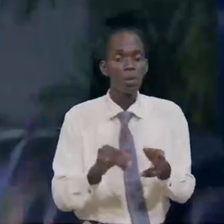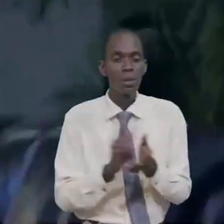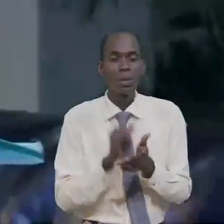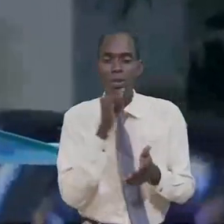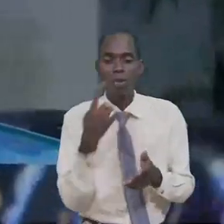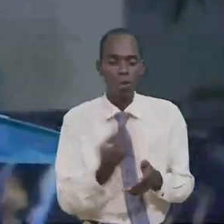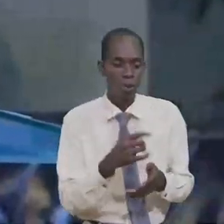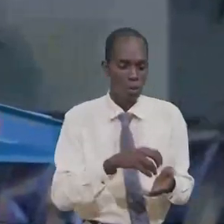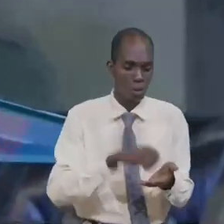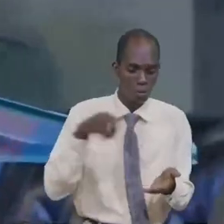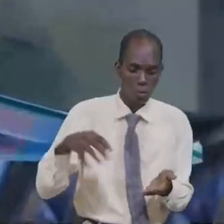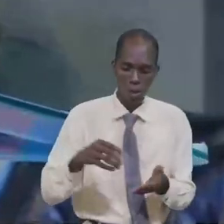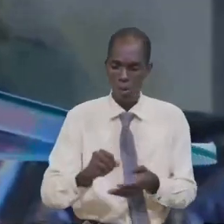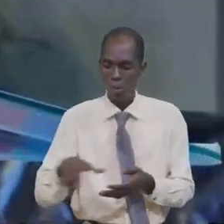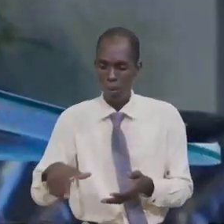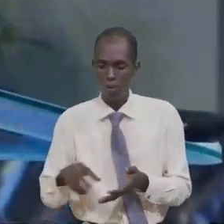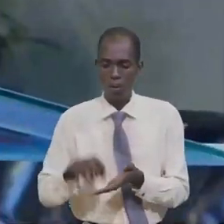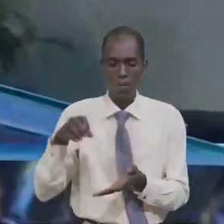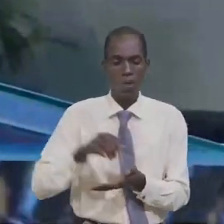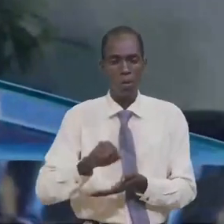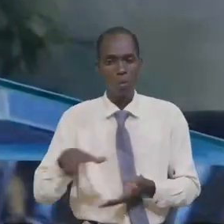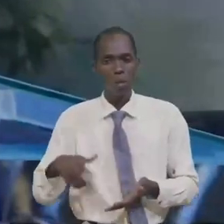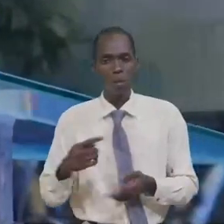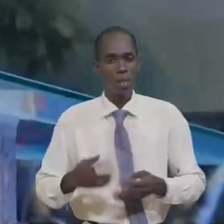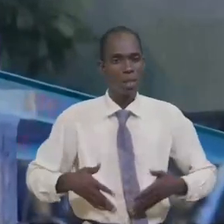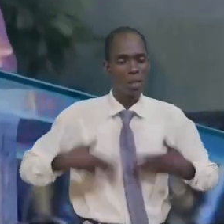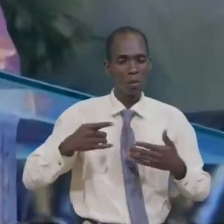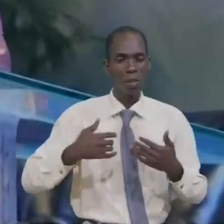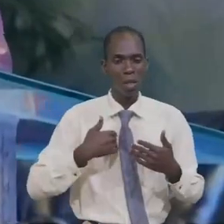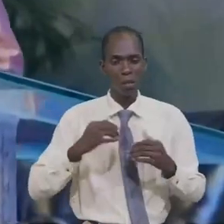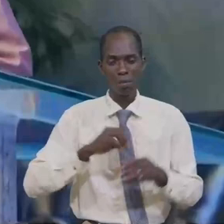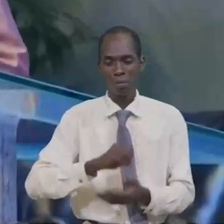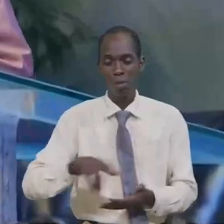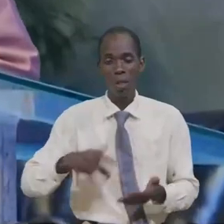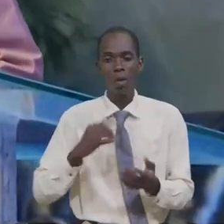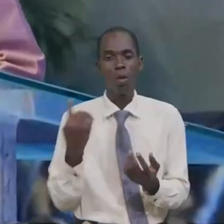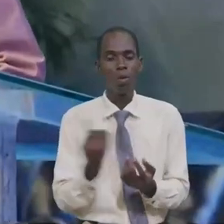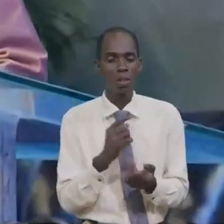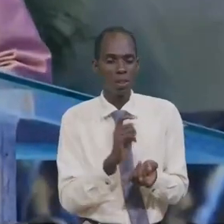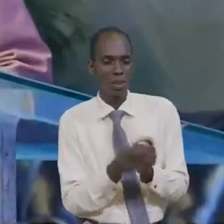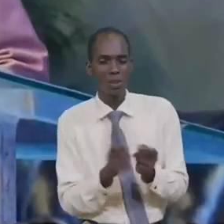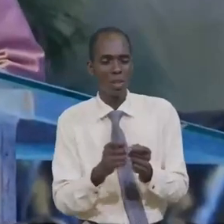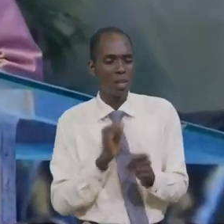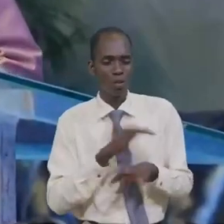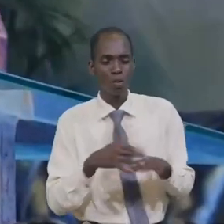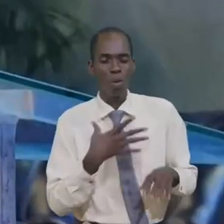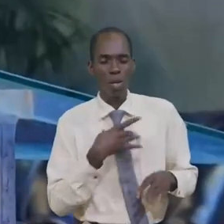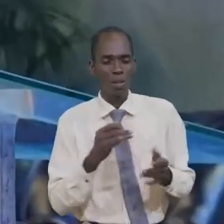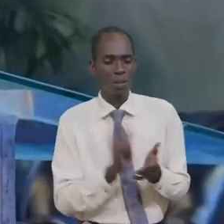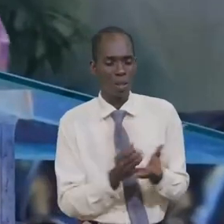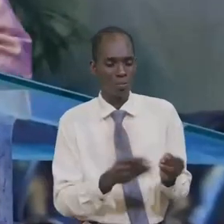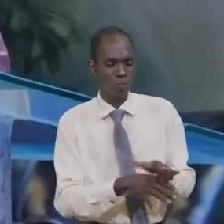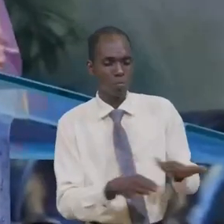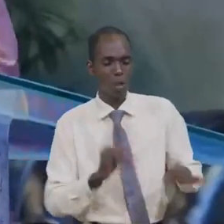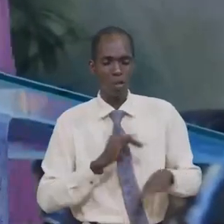la vie qu'il a planté et il se il est remis en je n'aime pas ce sol je n'aime pas tel environnement je n'aime pas